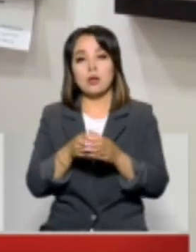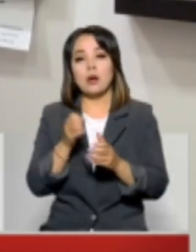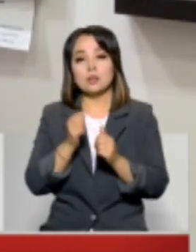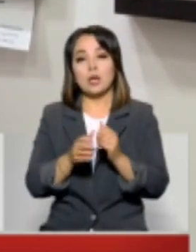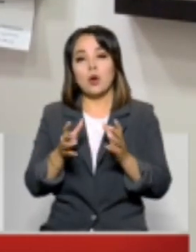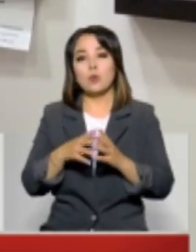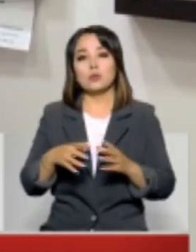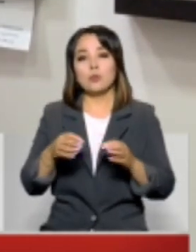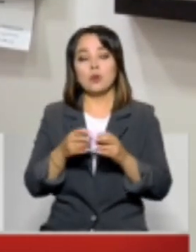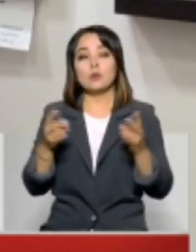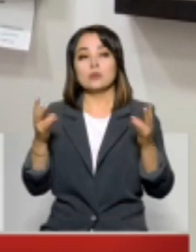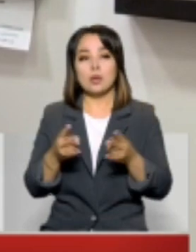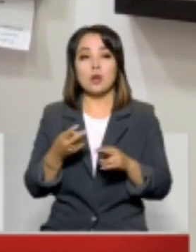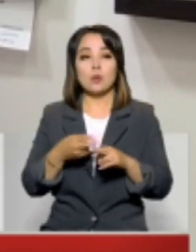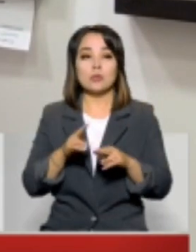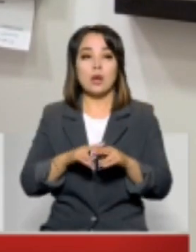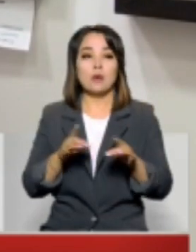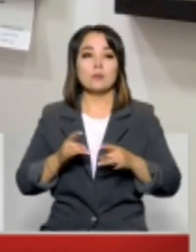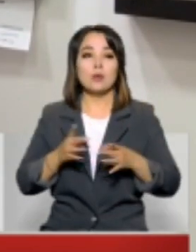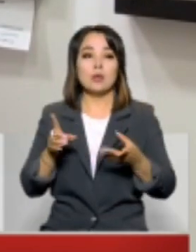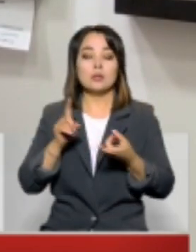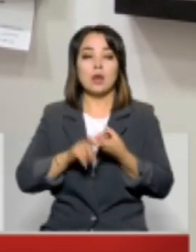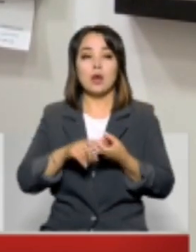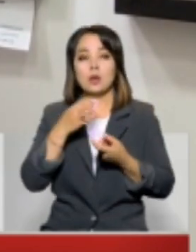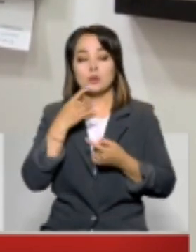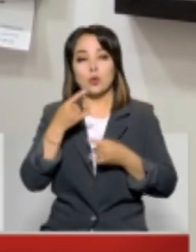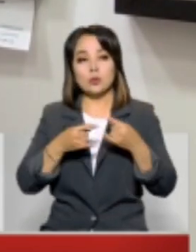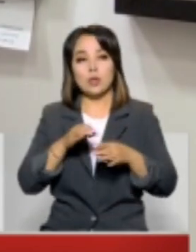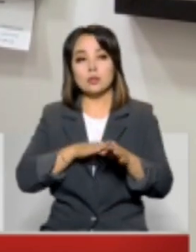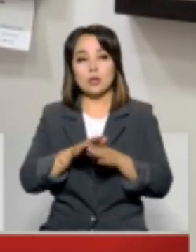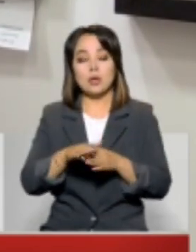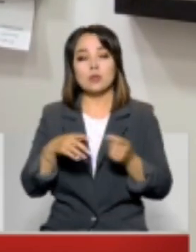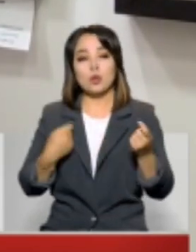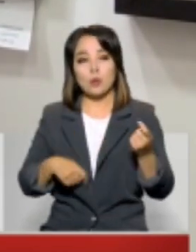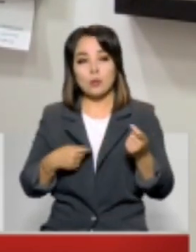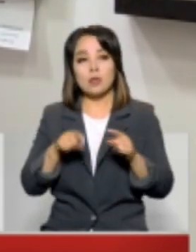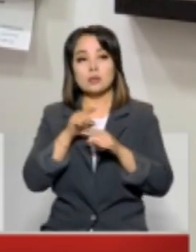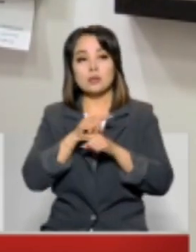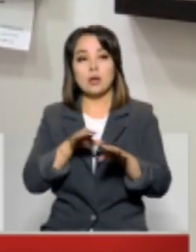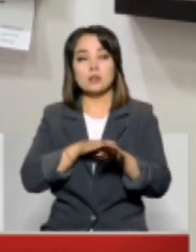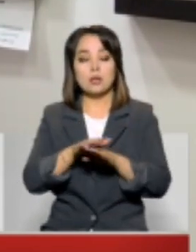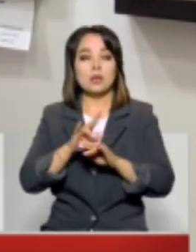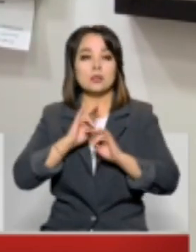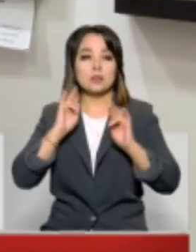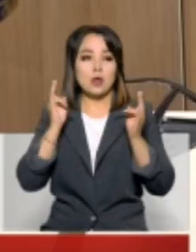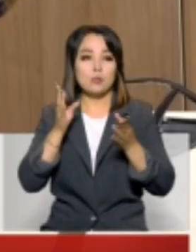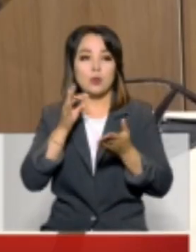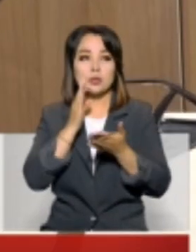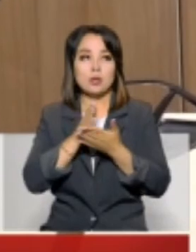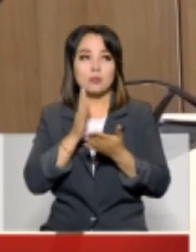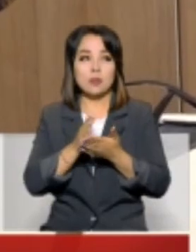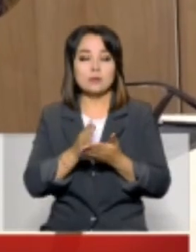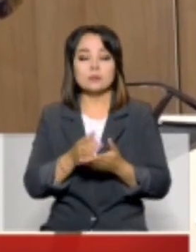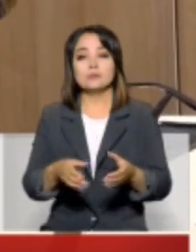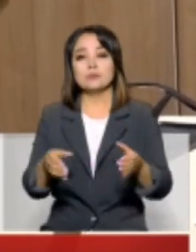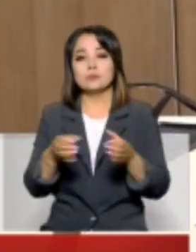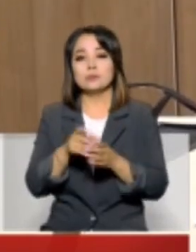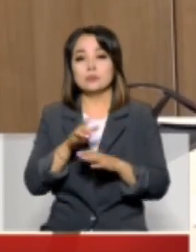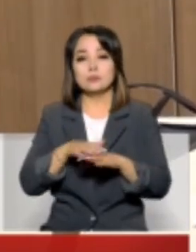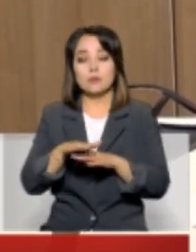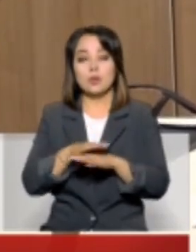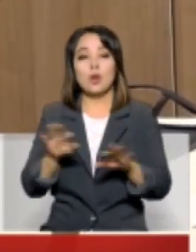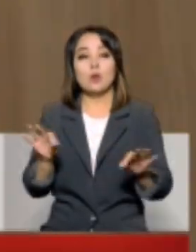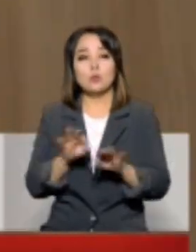отбасыда болуы тиіс. Жалпы біз осы мереке орай қазақтың ұлттық домбырасын кеңірек насихаттап жаңғыртамыз деп шештік. Шарада қазақ халқының